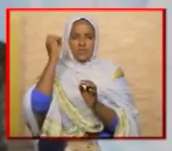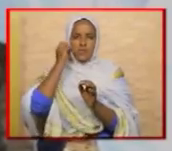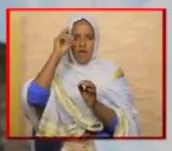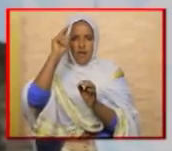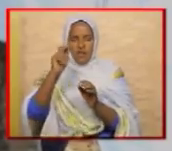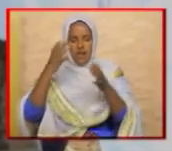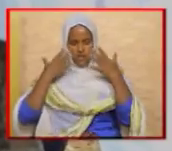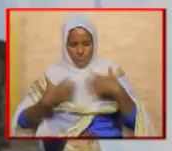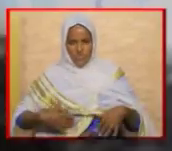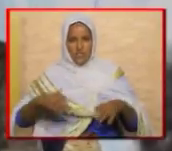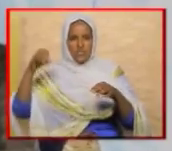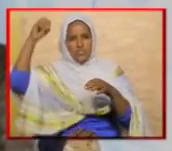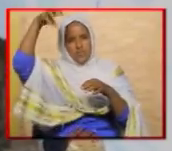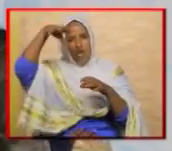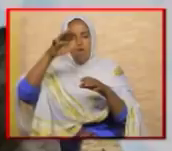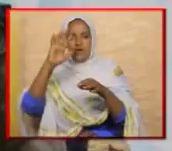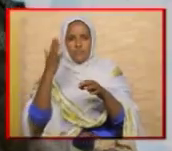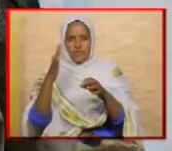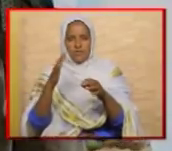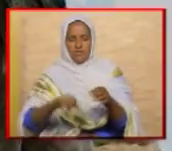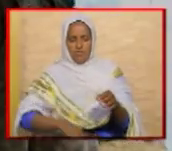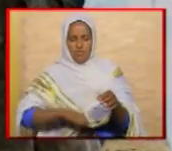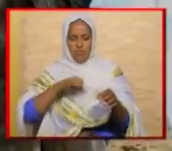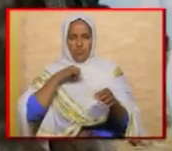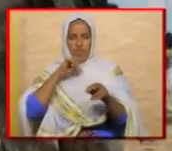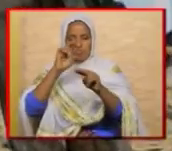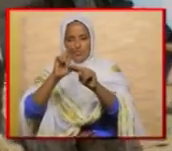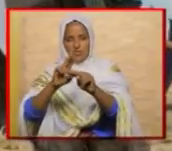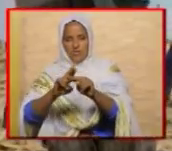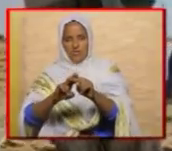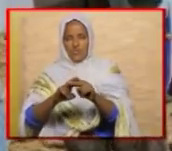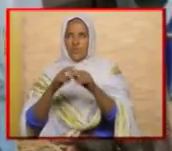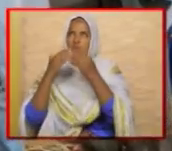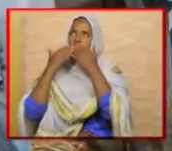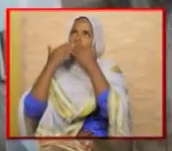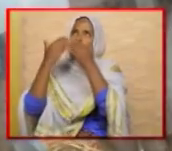ጻዳ ለብሼ ፀሐይን መስዬ በኩራት ቁጭ